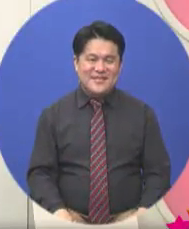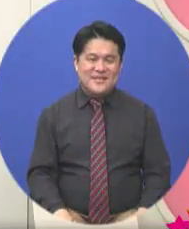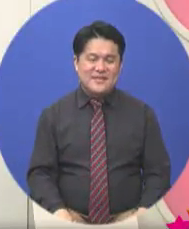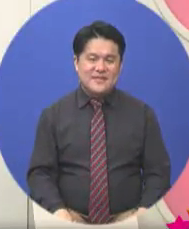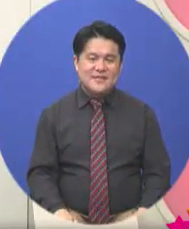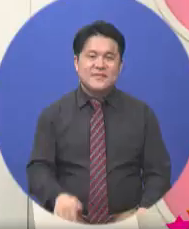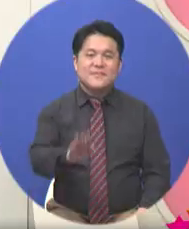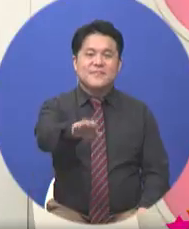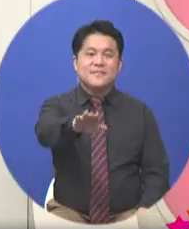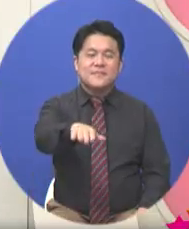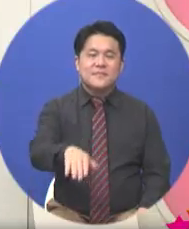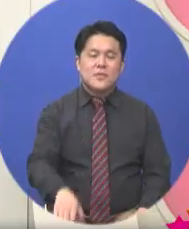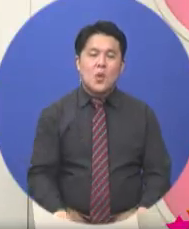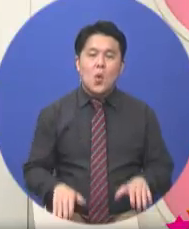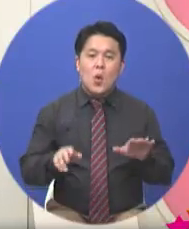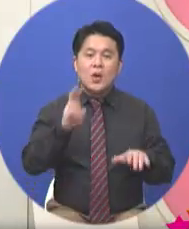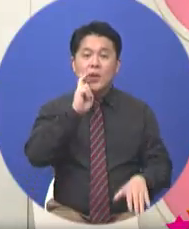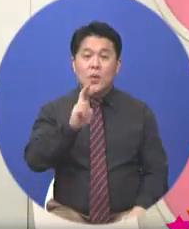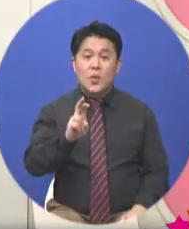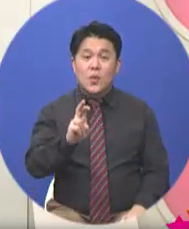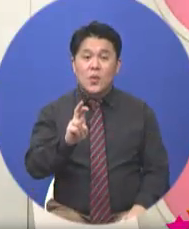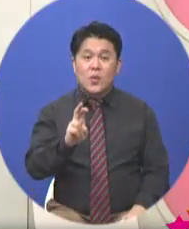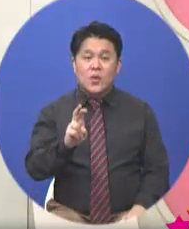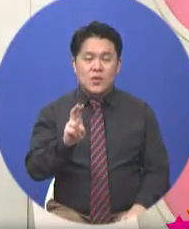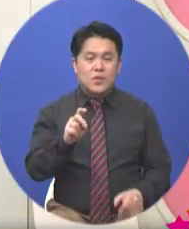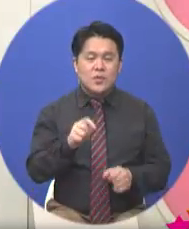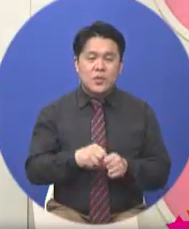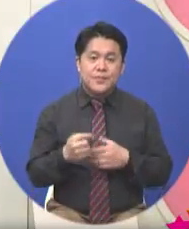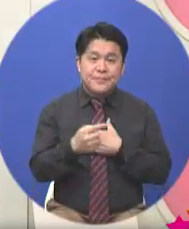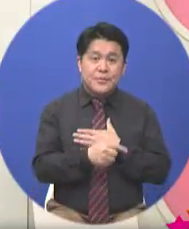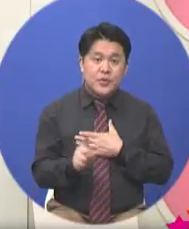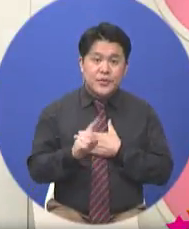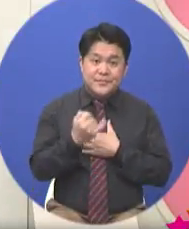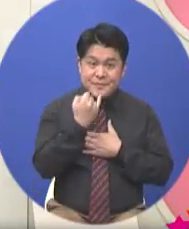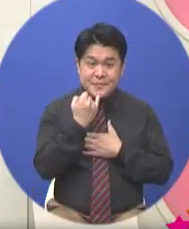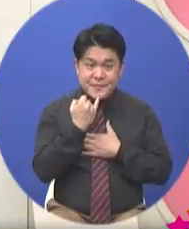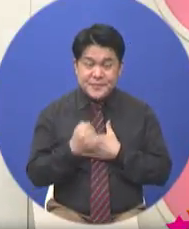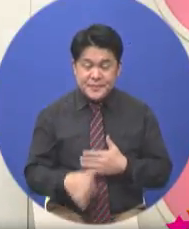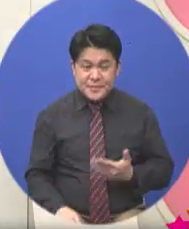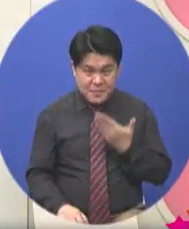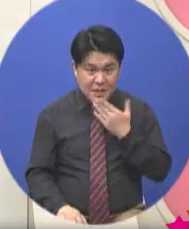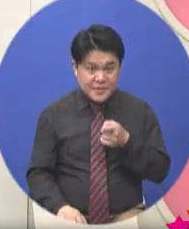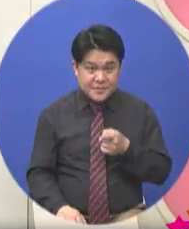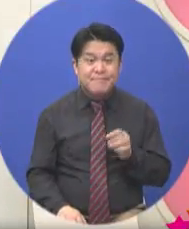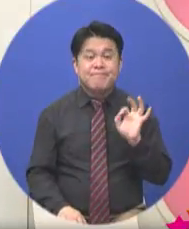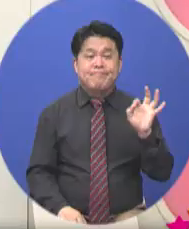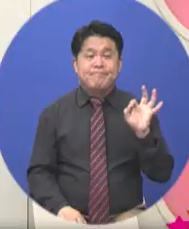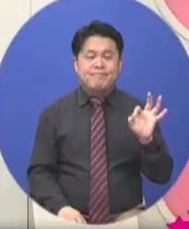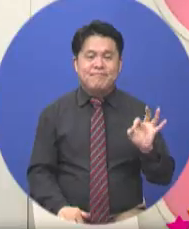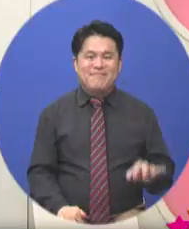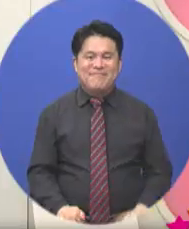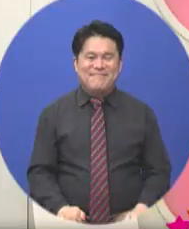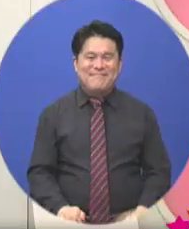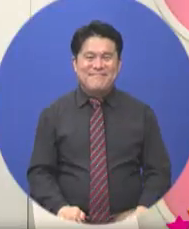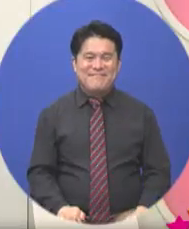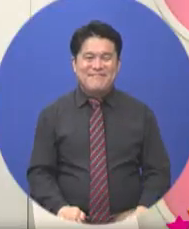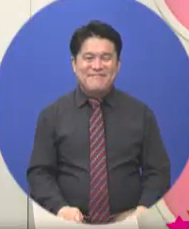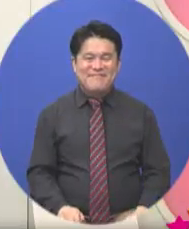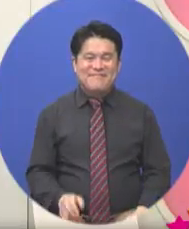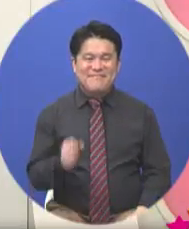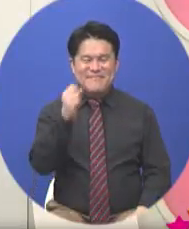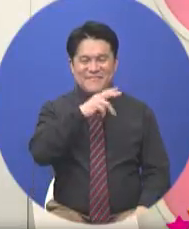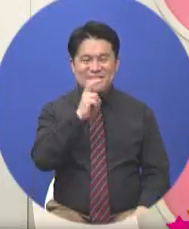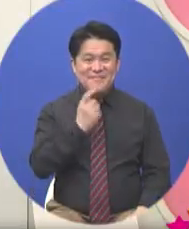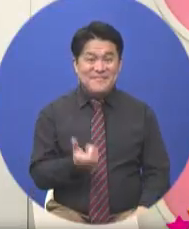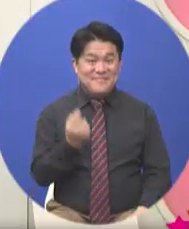이주연님 예예 예 오늘 노래하시기에 몸 어떻게 괜찮으세요? 예 괜찮아요 예 괜찮죠?